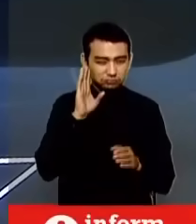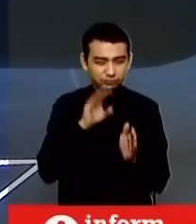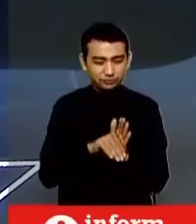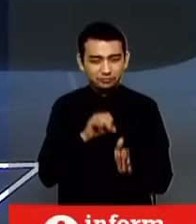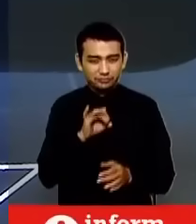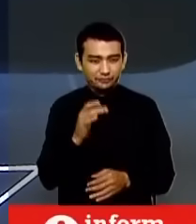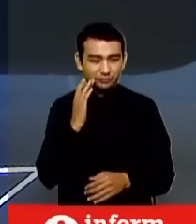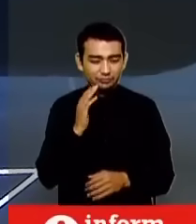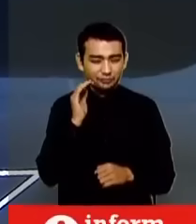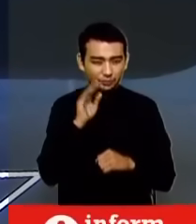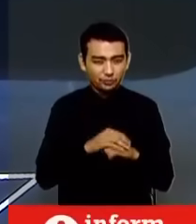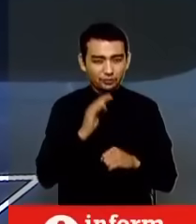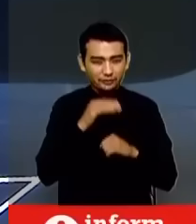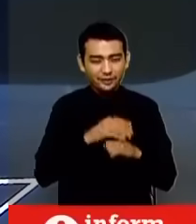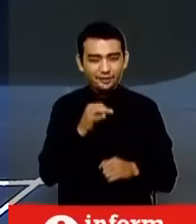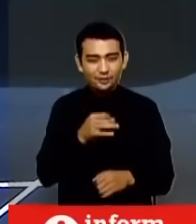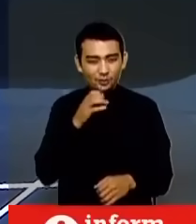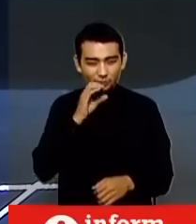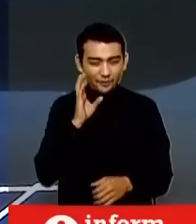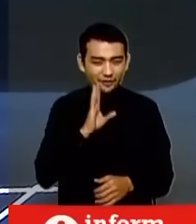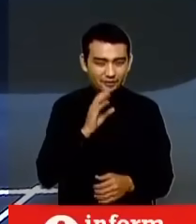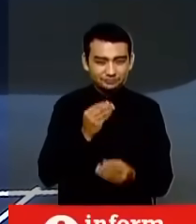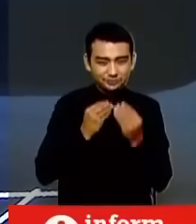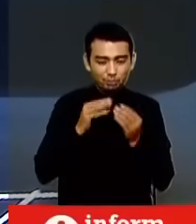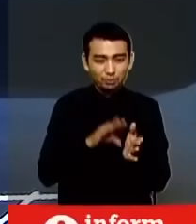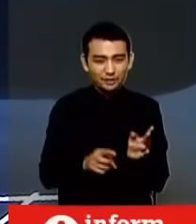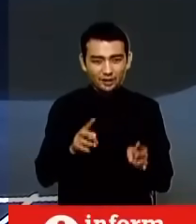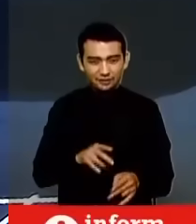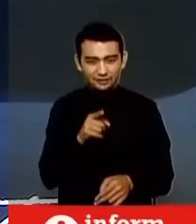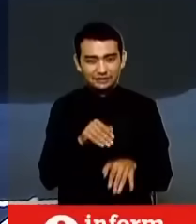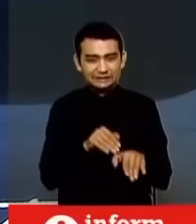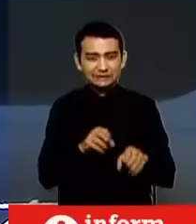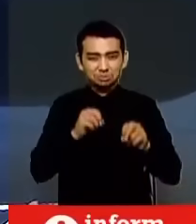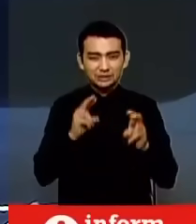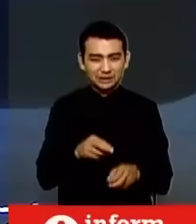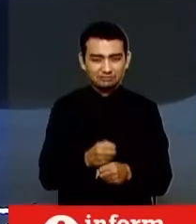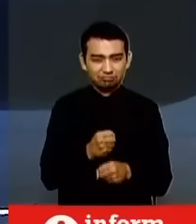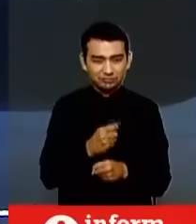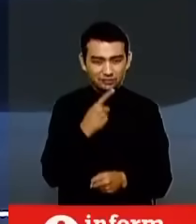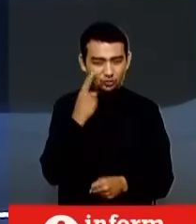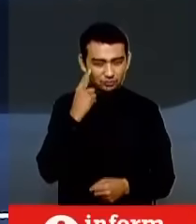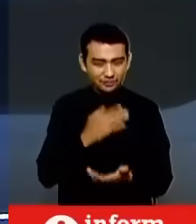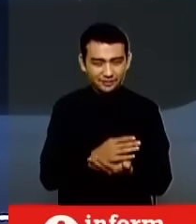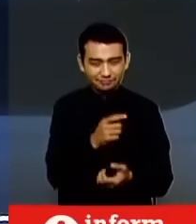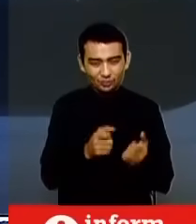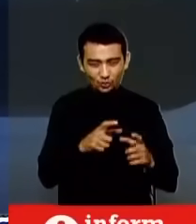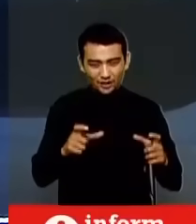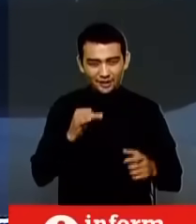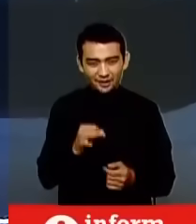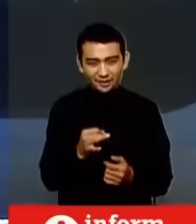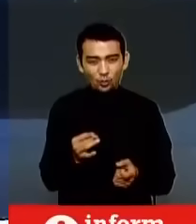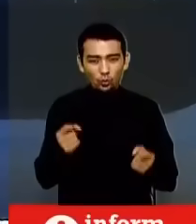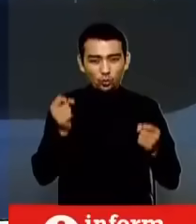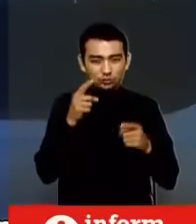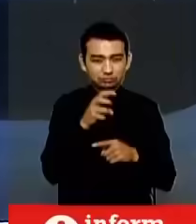аштыққа ұрынған. Кептелісте қалған жұрт бұл қарбалас қолдан жасалған деп санайды. Әріптесім Нұрадин Рахай кедендегі бүгінгі